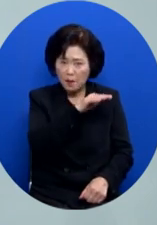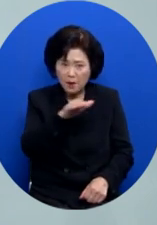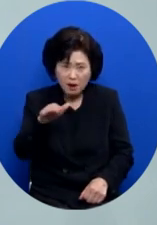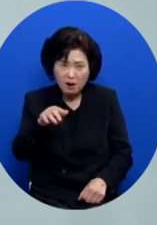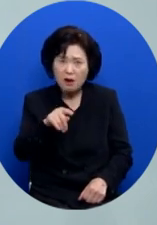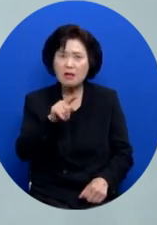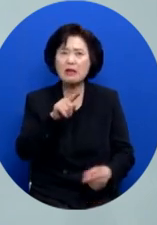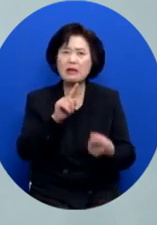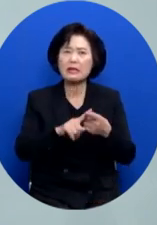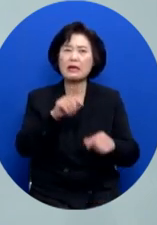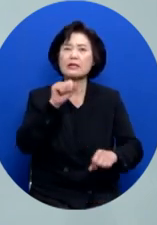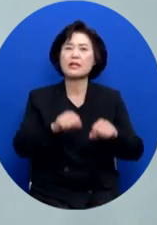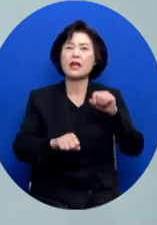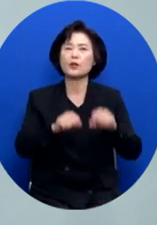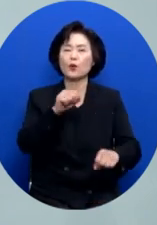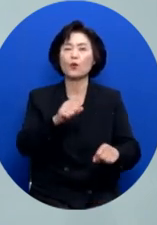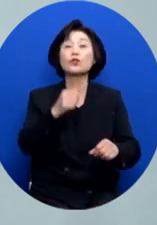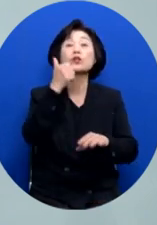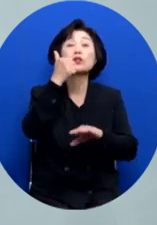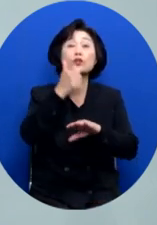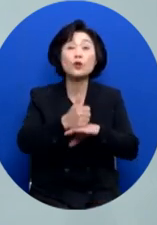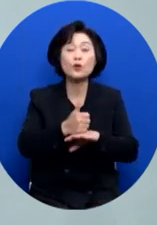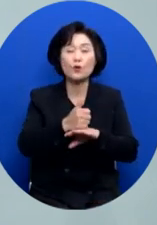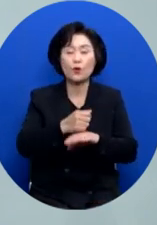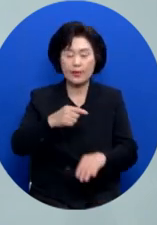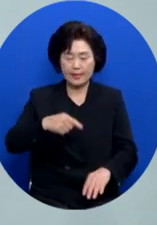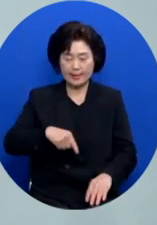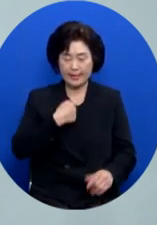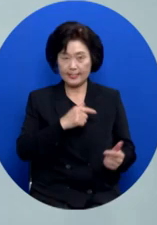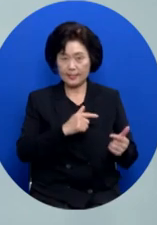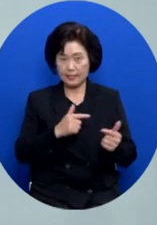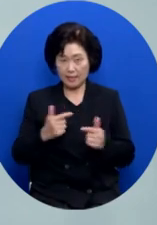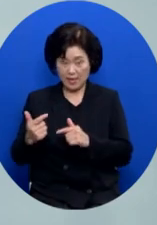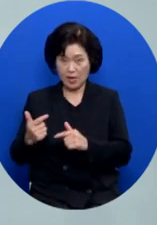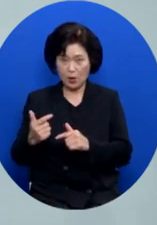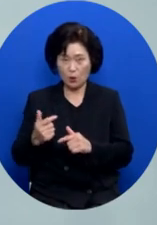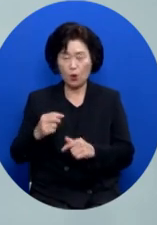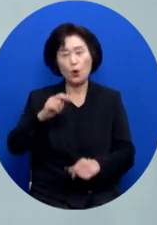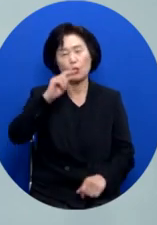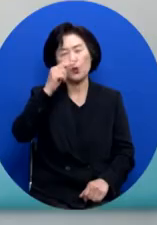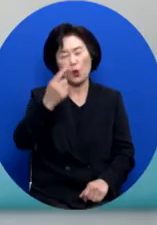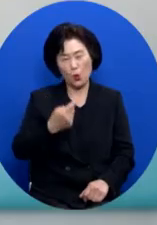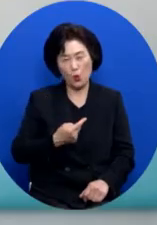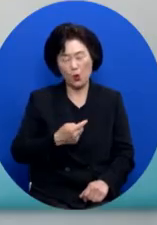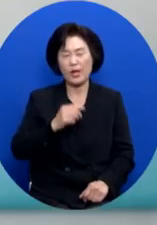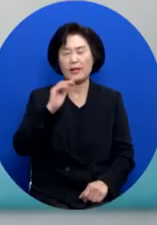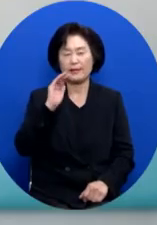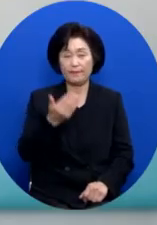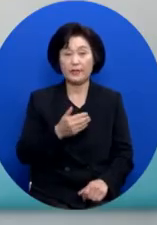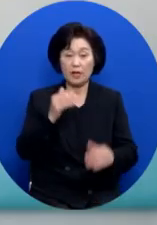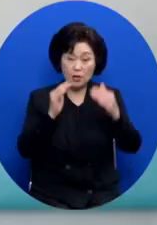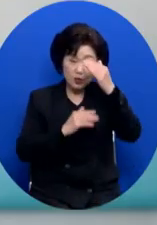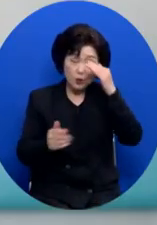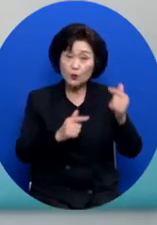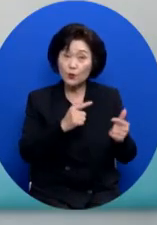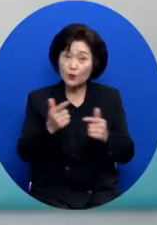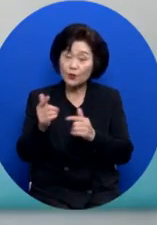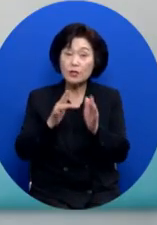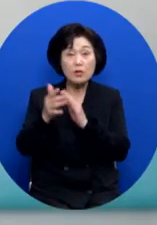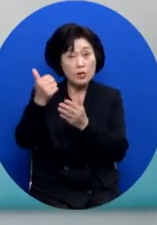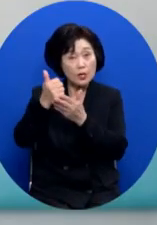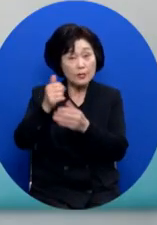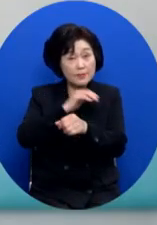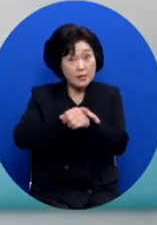판단과 행동은 결국 우리 자신에게로 그 자신에게로 돌아오게 됩니다. 성도들은 예수님을 잘 믿는